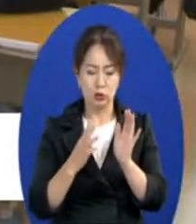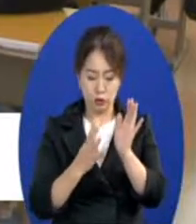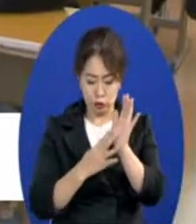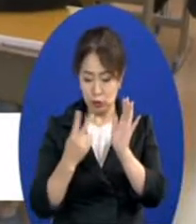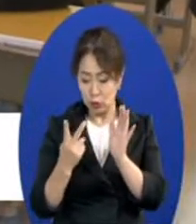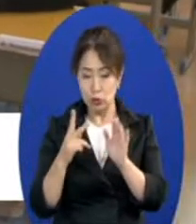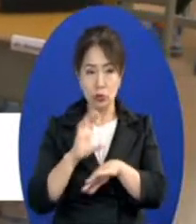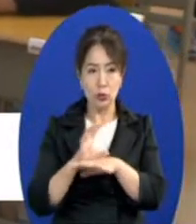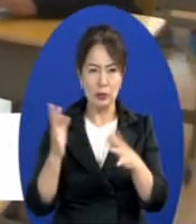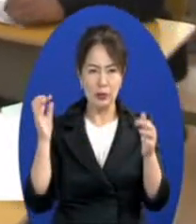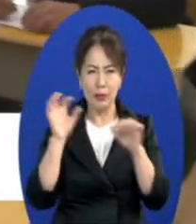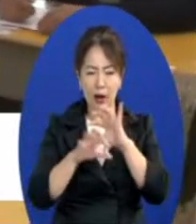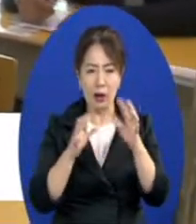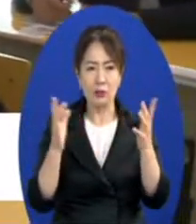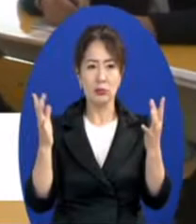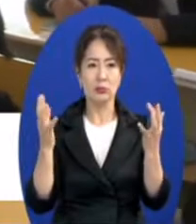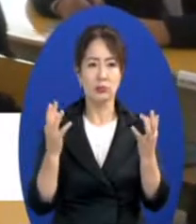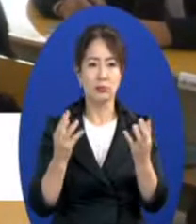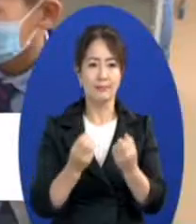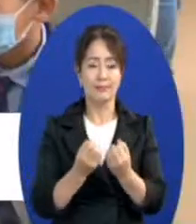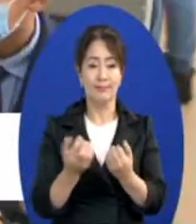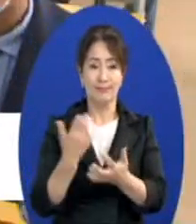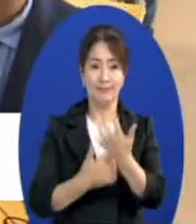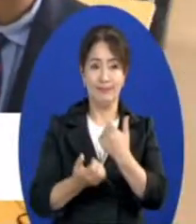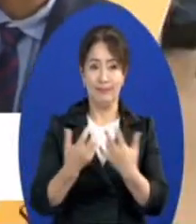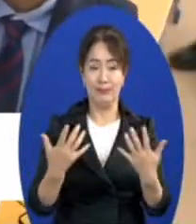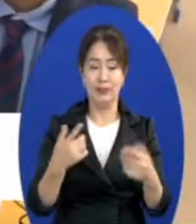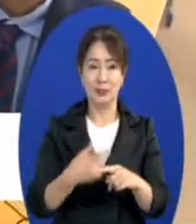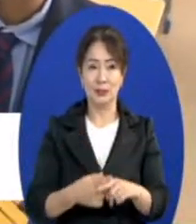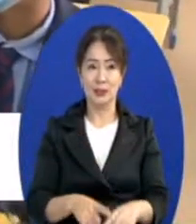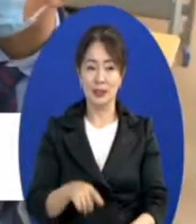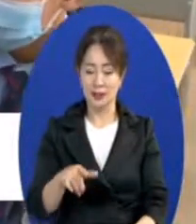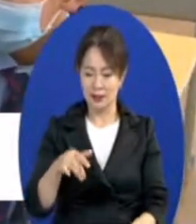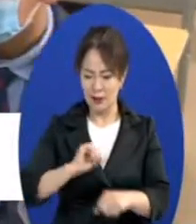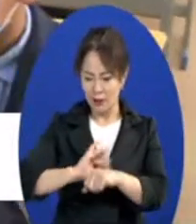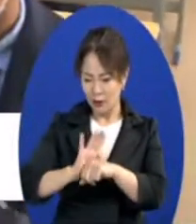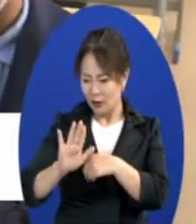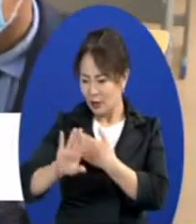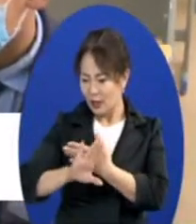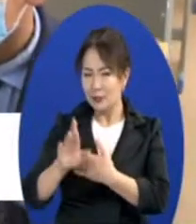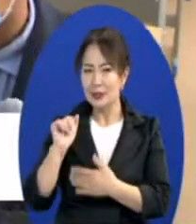буурч хүүхдийн сурч боловсрох орчин нэмэгдэж байгаа юм. Хамт тавцал өөрөө яаж